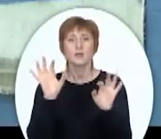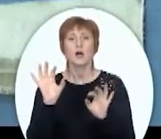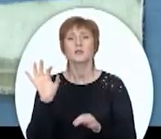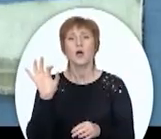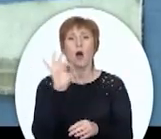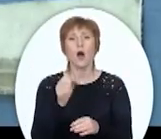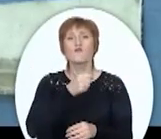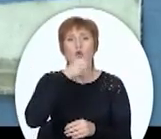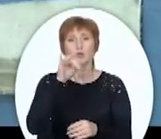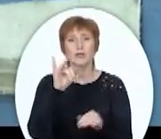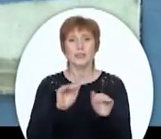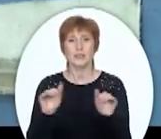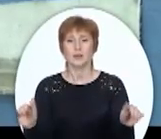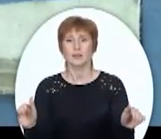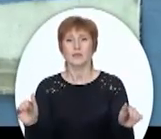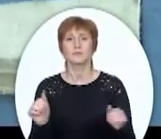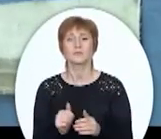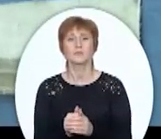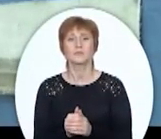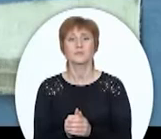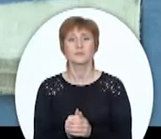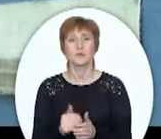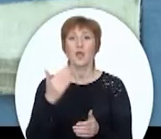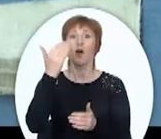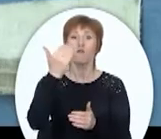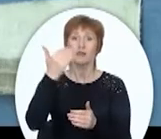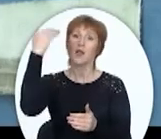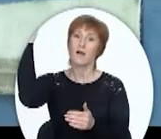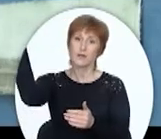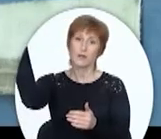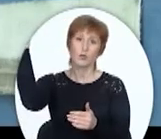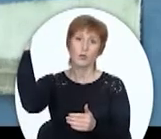о взрослых и детях. Вы наверху,